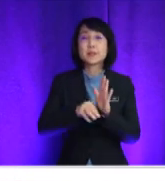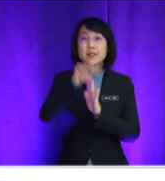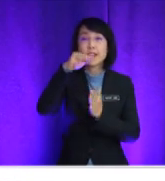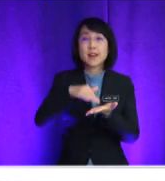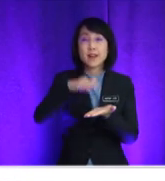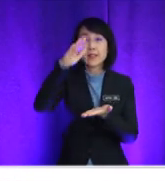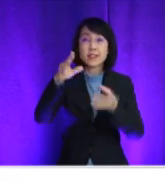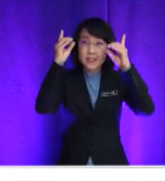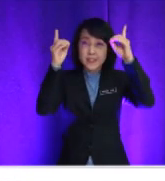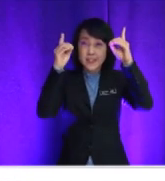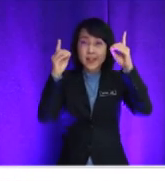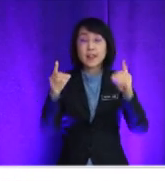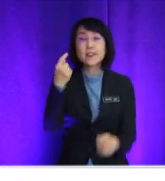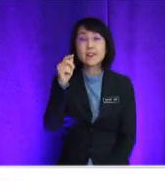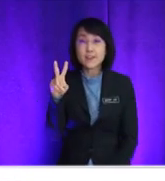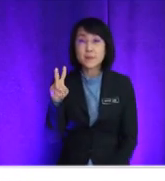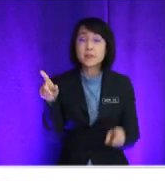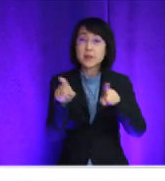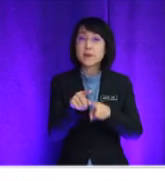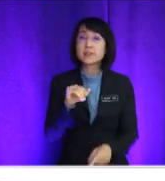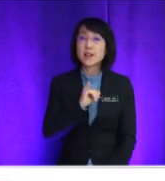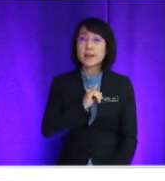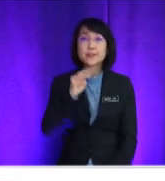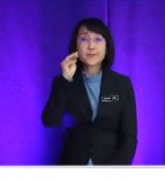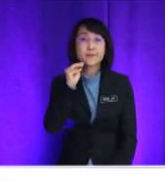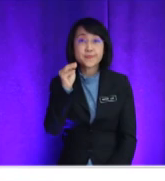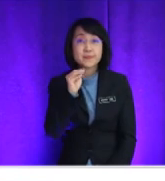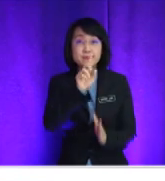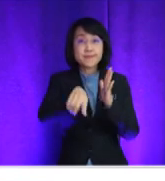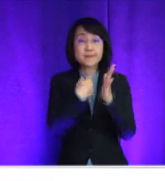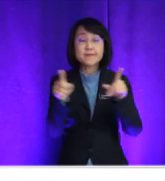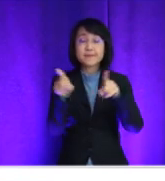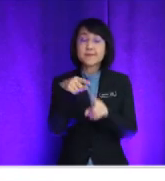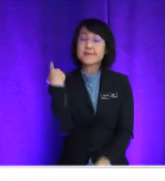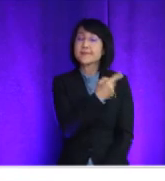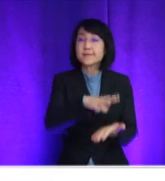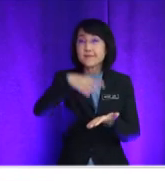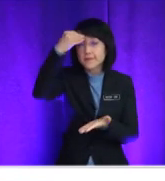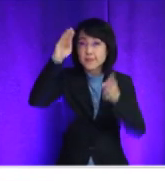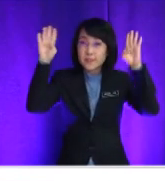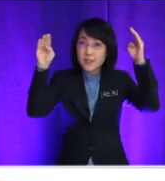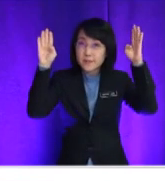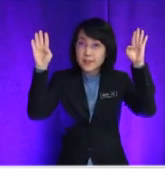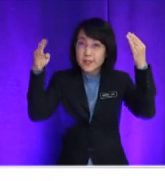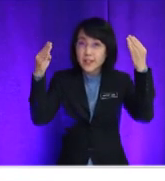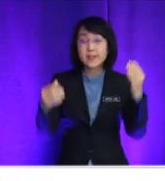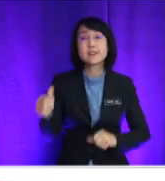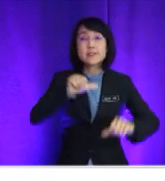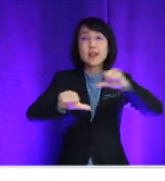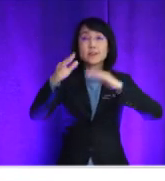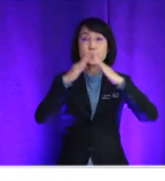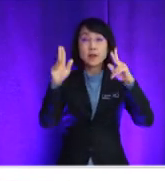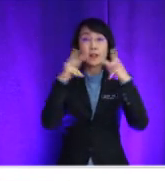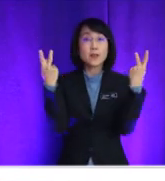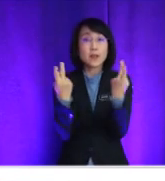bertemakan saya shamira Nazar hari ini selama 1 jam untuk sama-sama kita belajar mata pelajaran science rumah